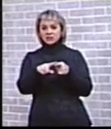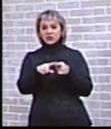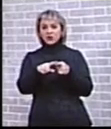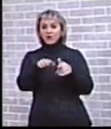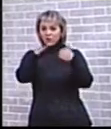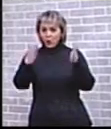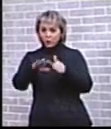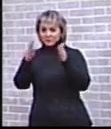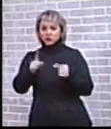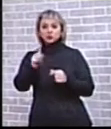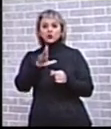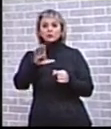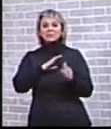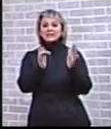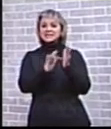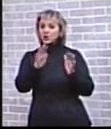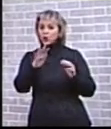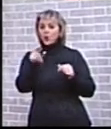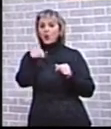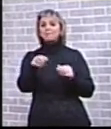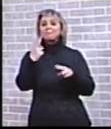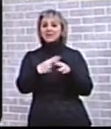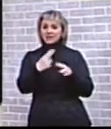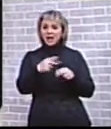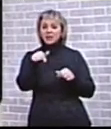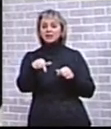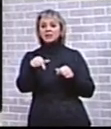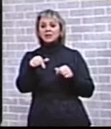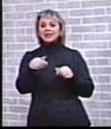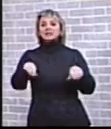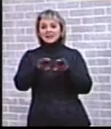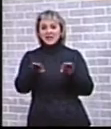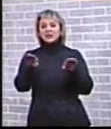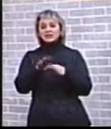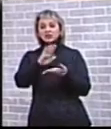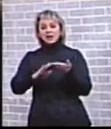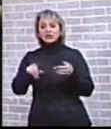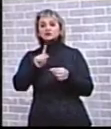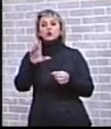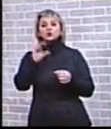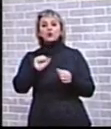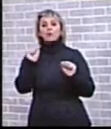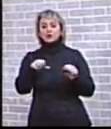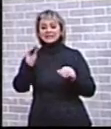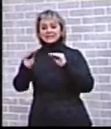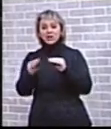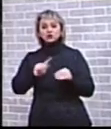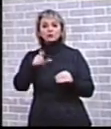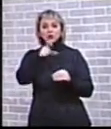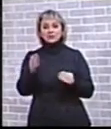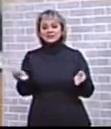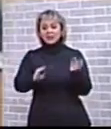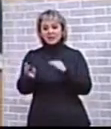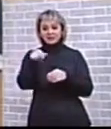формы, чтобы было стекло, металл и так далее. Все, что можно сложить, чтобы люди складывали.